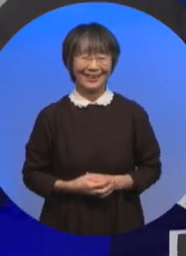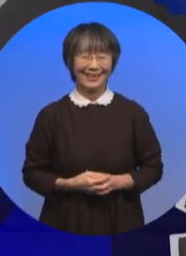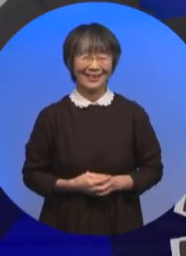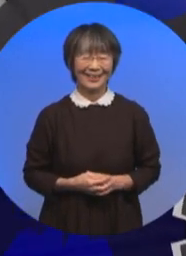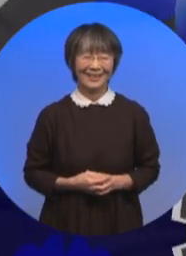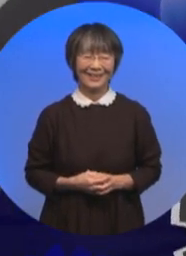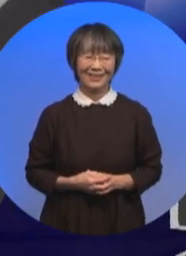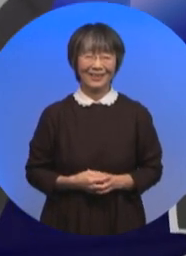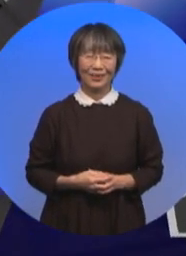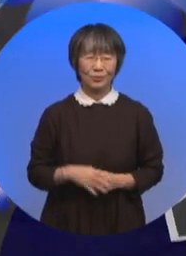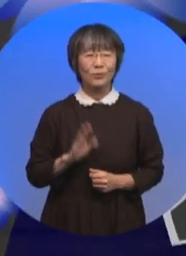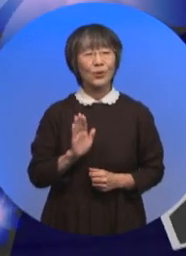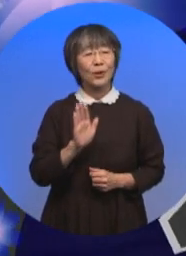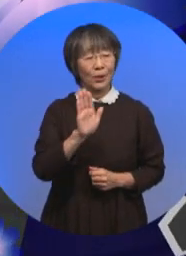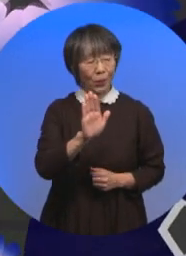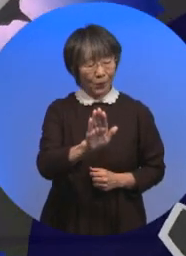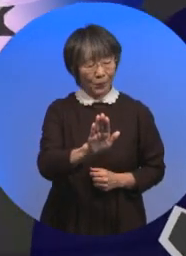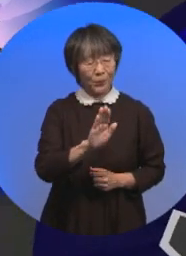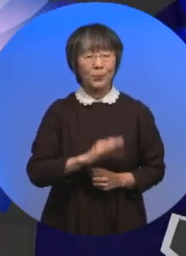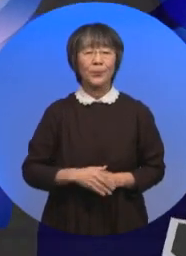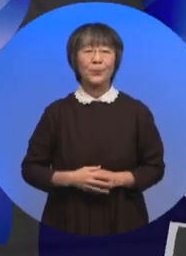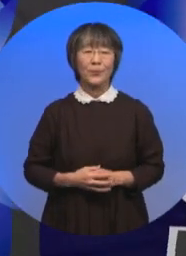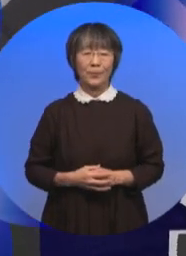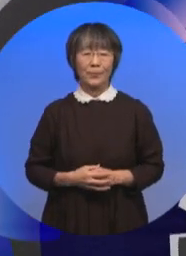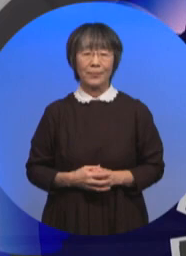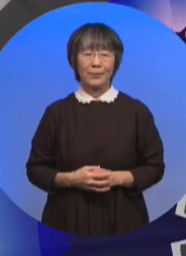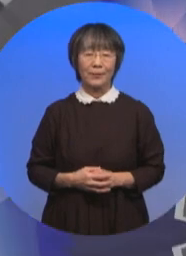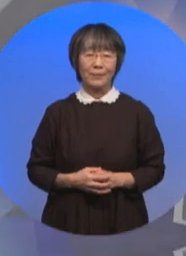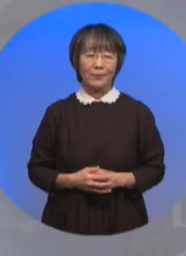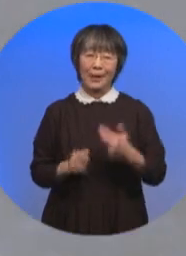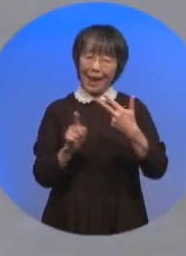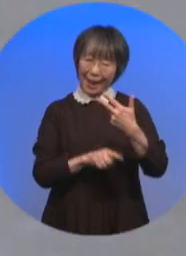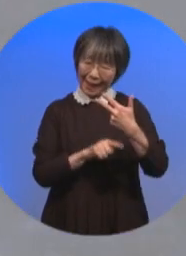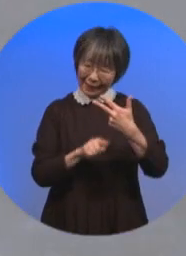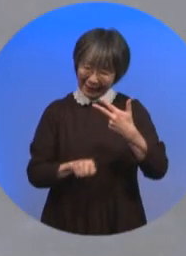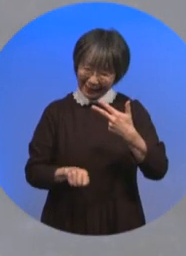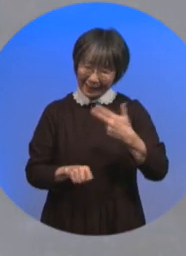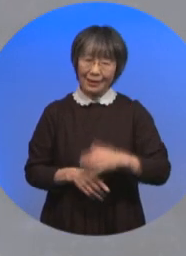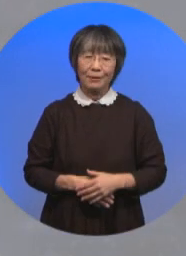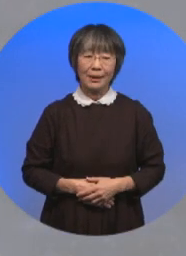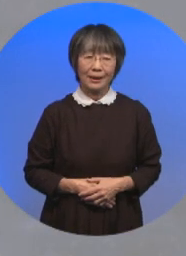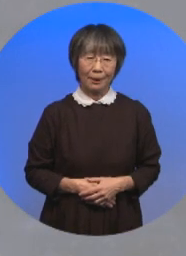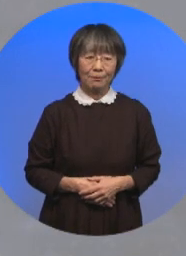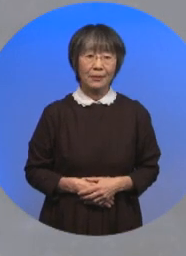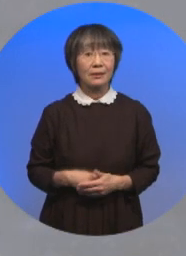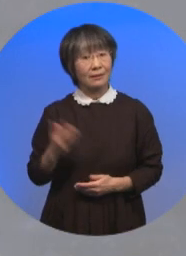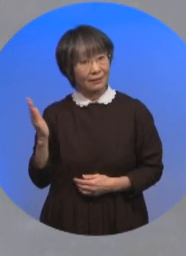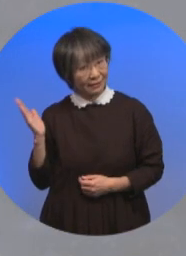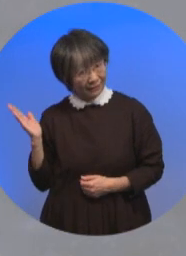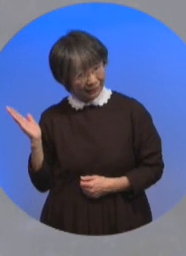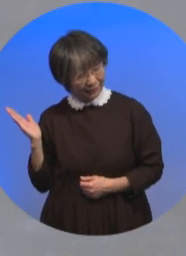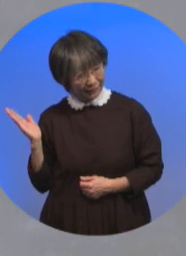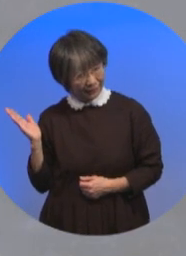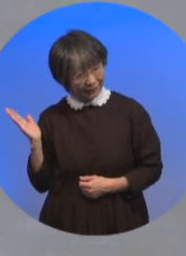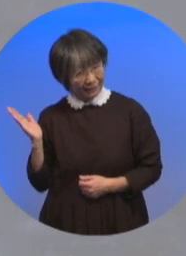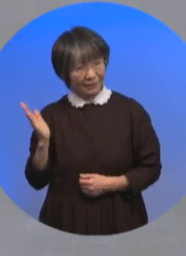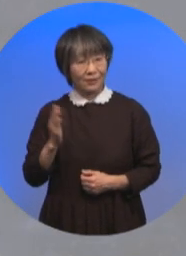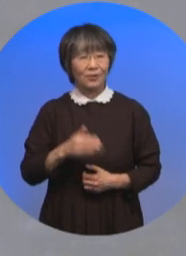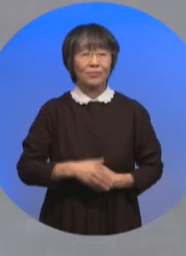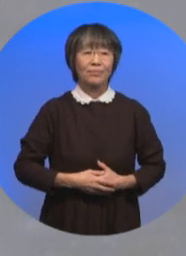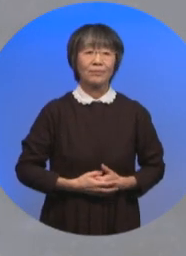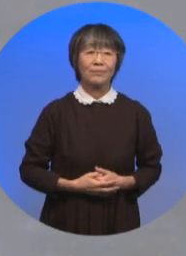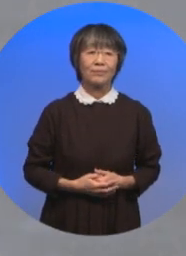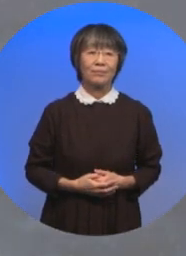後藤市長も加わり、スイートアベンジャーズは7人に。リーダーの後藤市長から新年のご挨拶です。